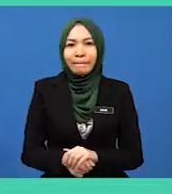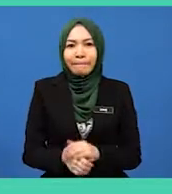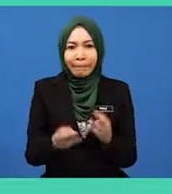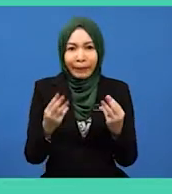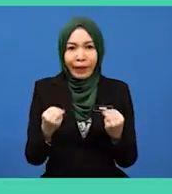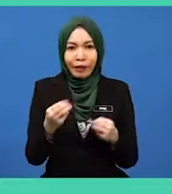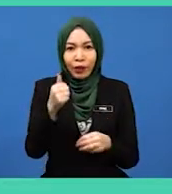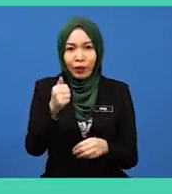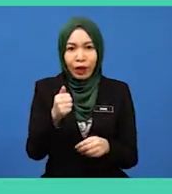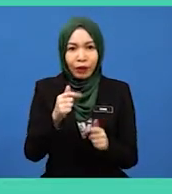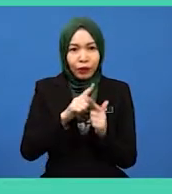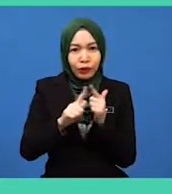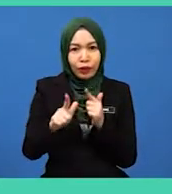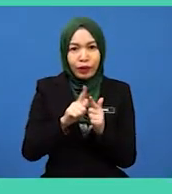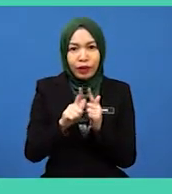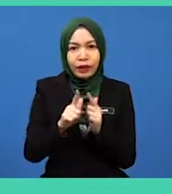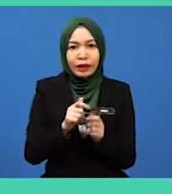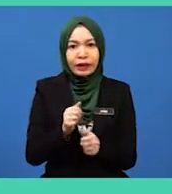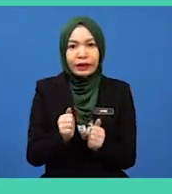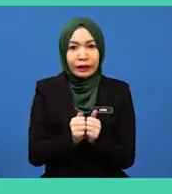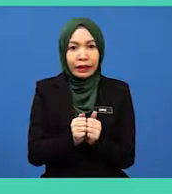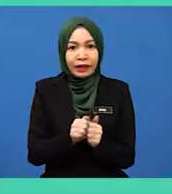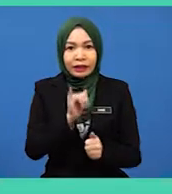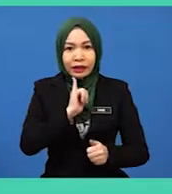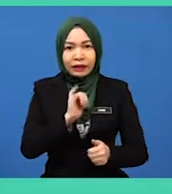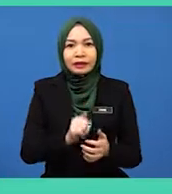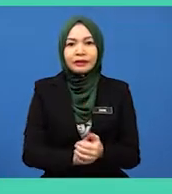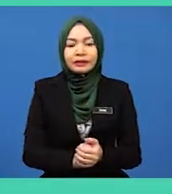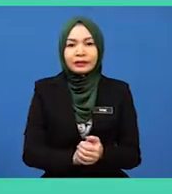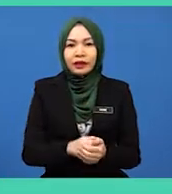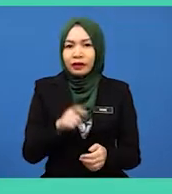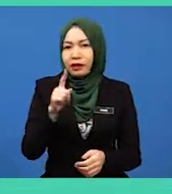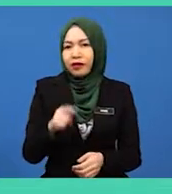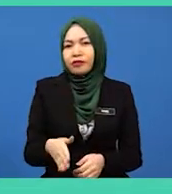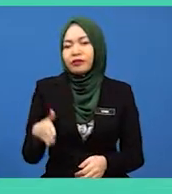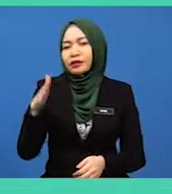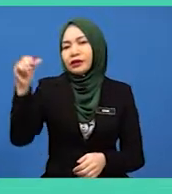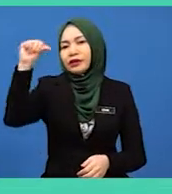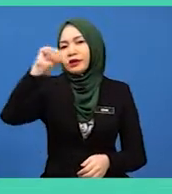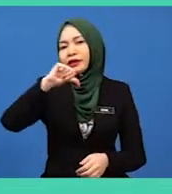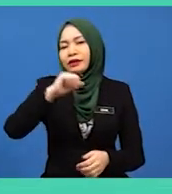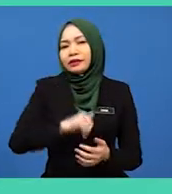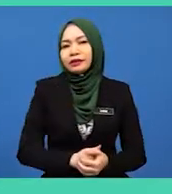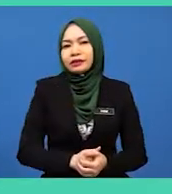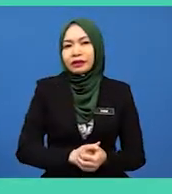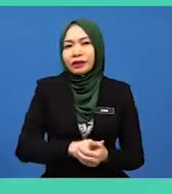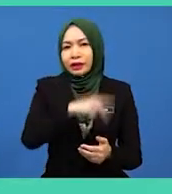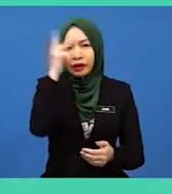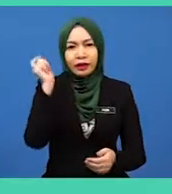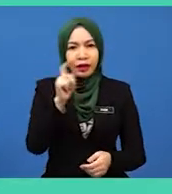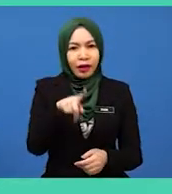mahukah kamu berlumba dengan aku? Kamu akan kalah kerana kamu